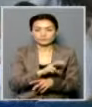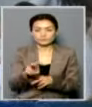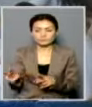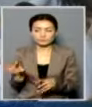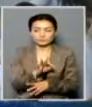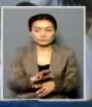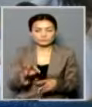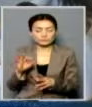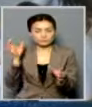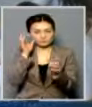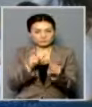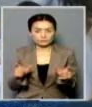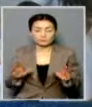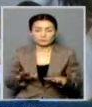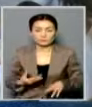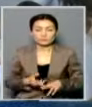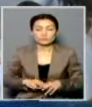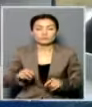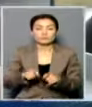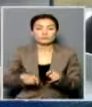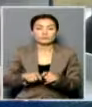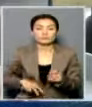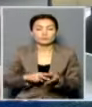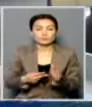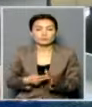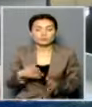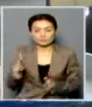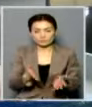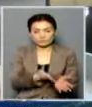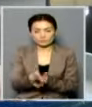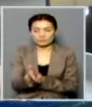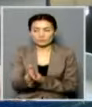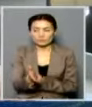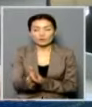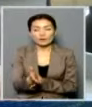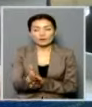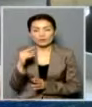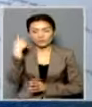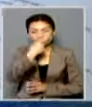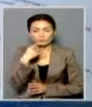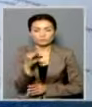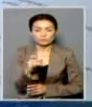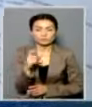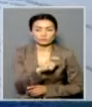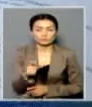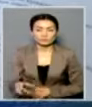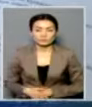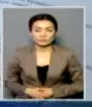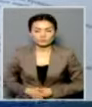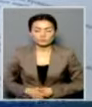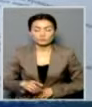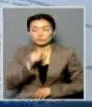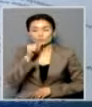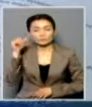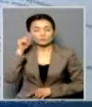образовательного учреждения также проводятся внеплановые проверки на основе обращений физических и юридических лиц в прошлом